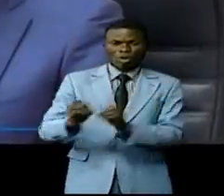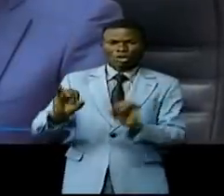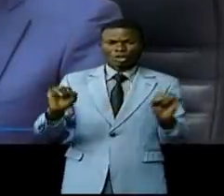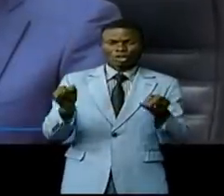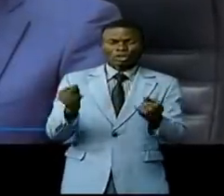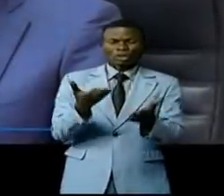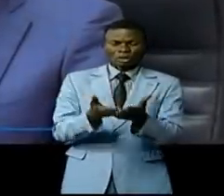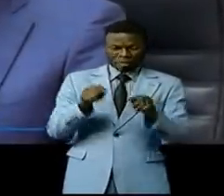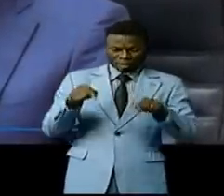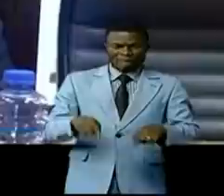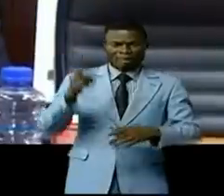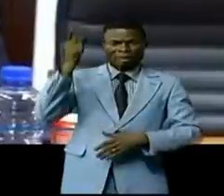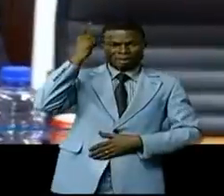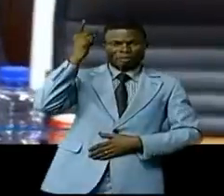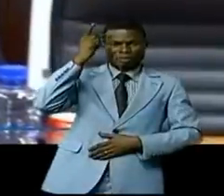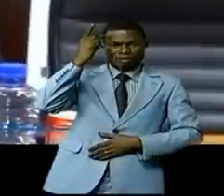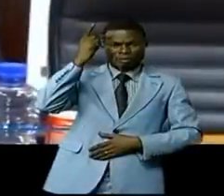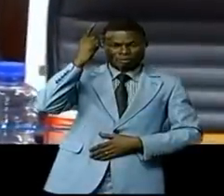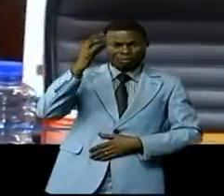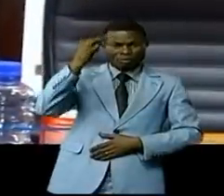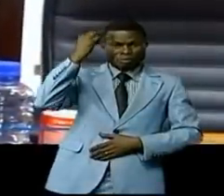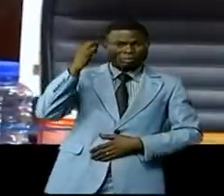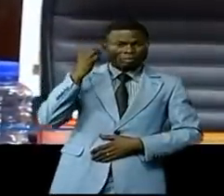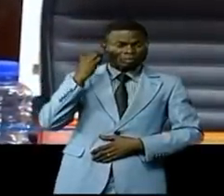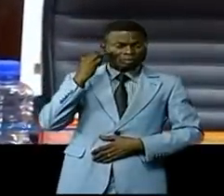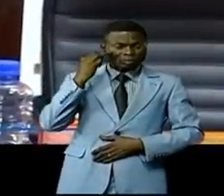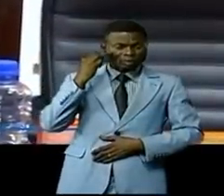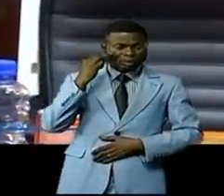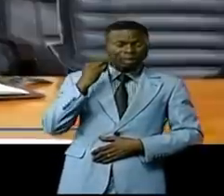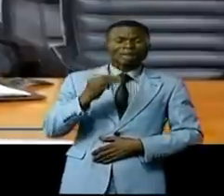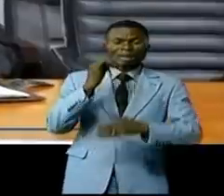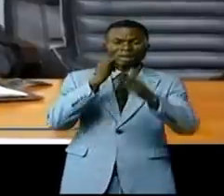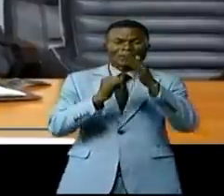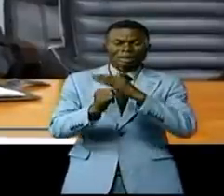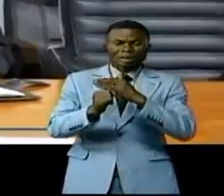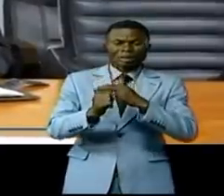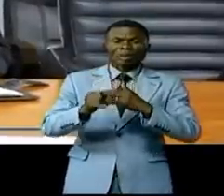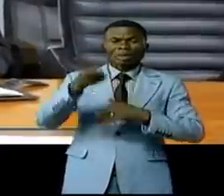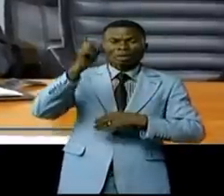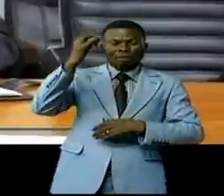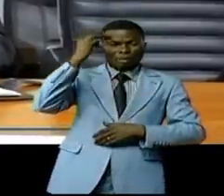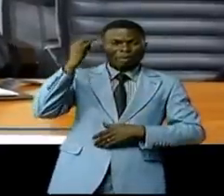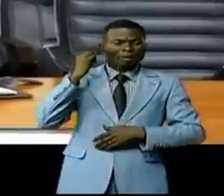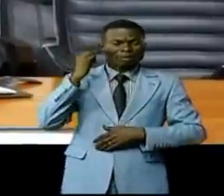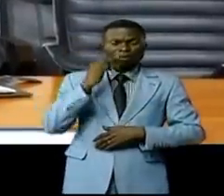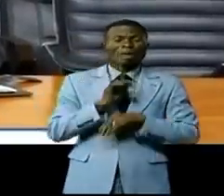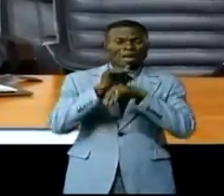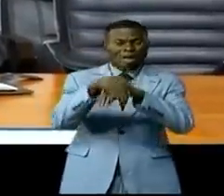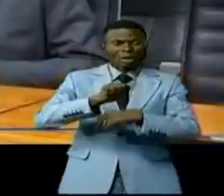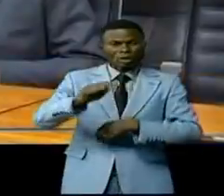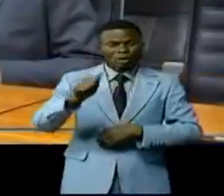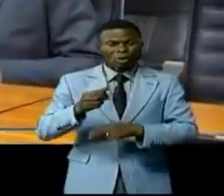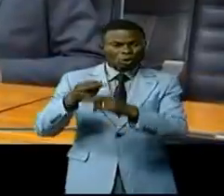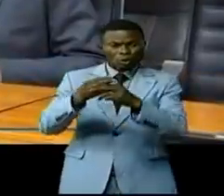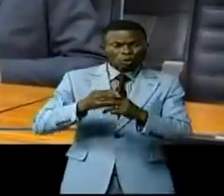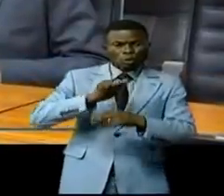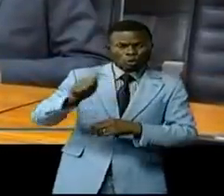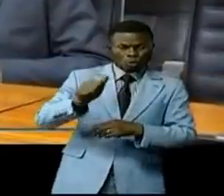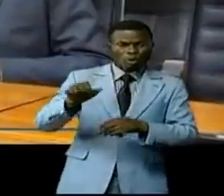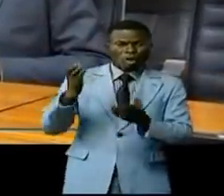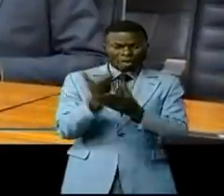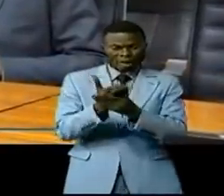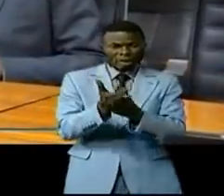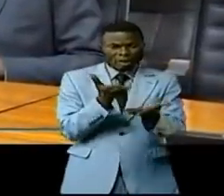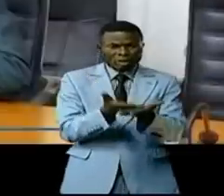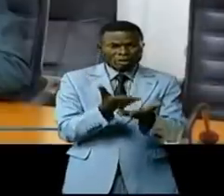ces Jeux à Kinshasa. Selon le ministre Didier Manzenga Mukanzu, le chef du gouvernement a pris l'engagement de suivre personnellement ses